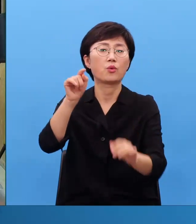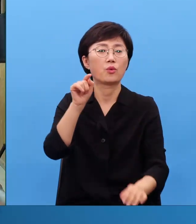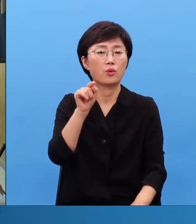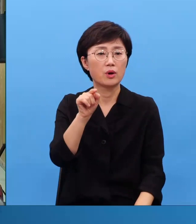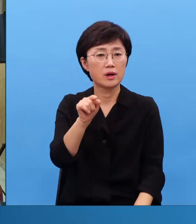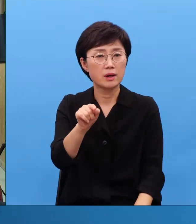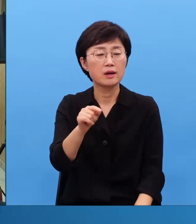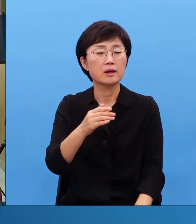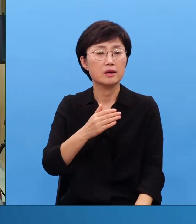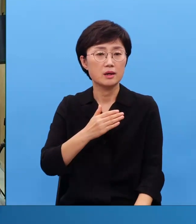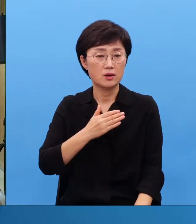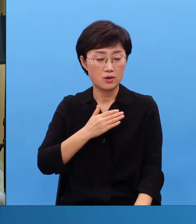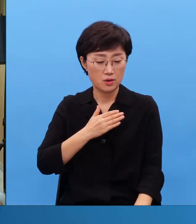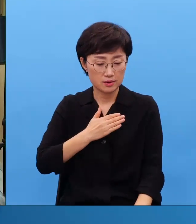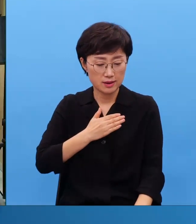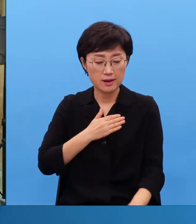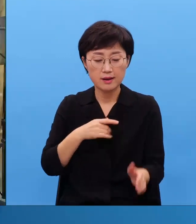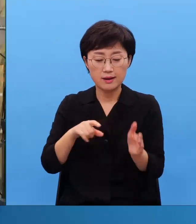보리로다.